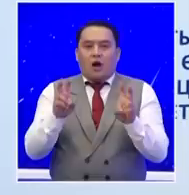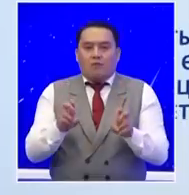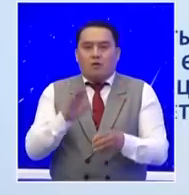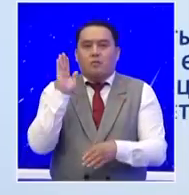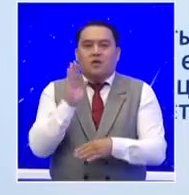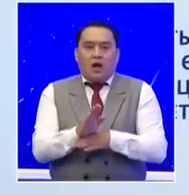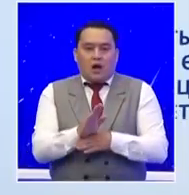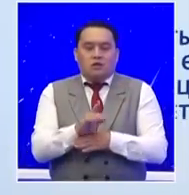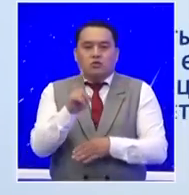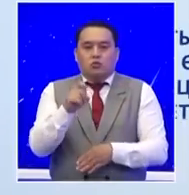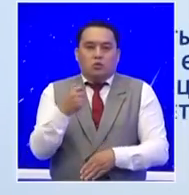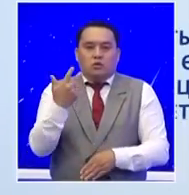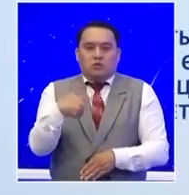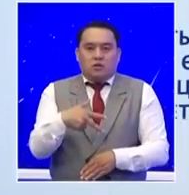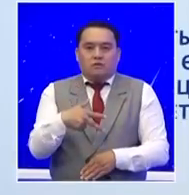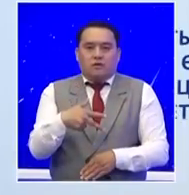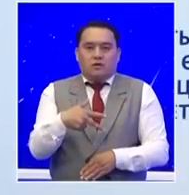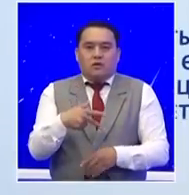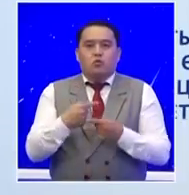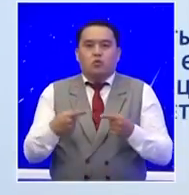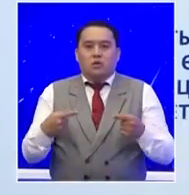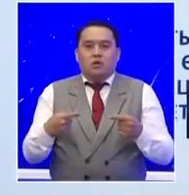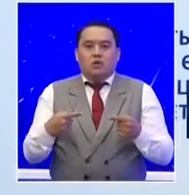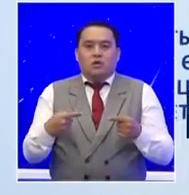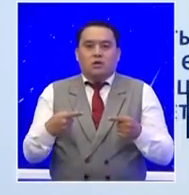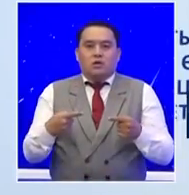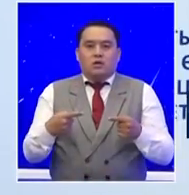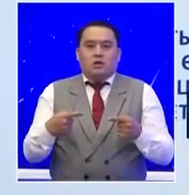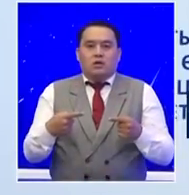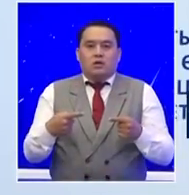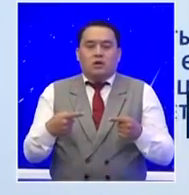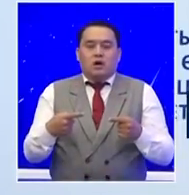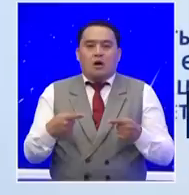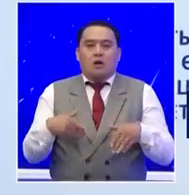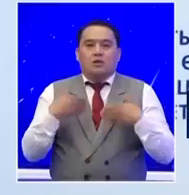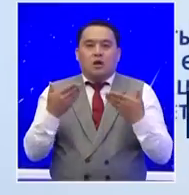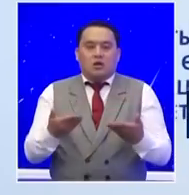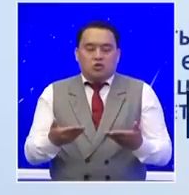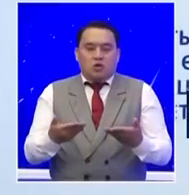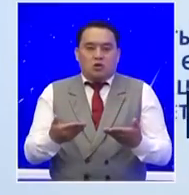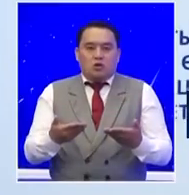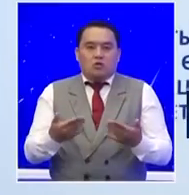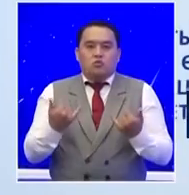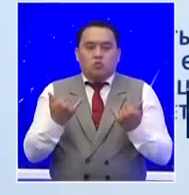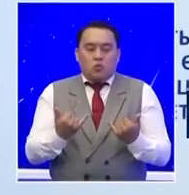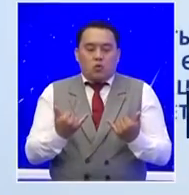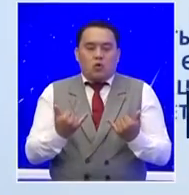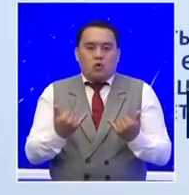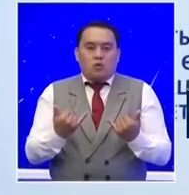приказа 130-го, и других нормативно-правовых актах, то, конечно же, по отношению к этому лицу, должностному